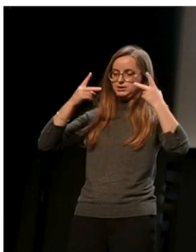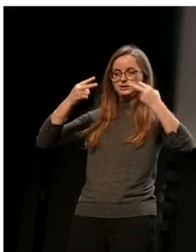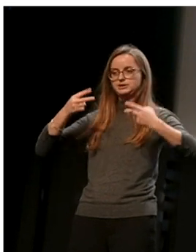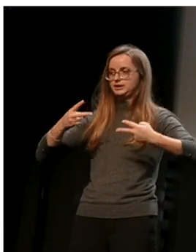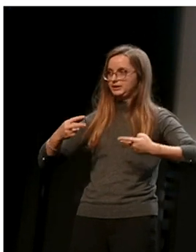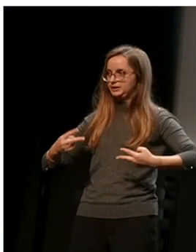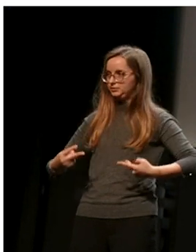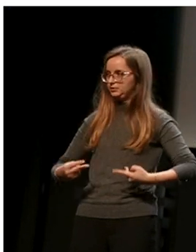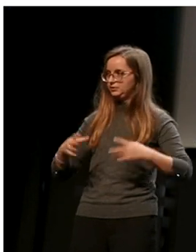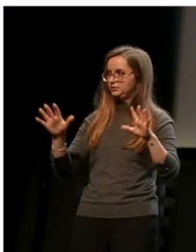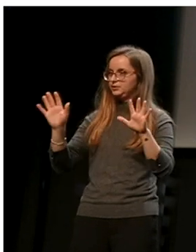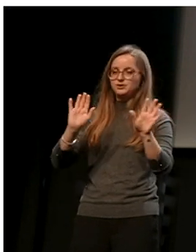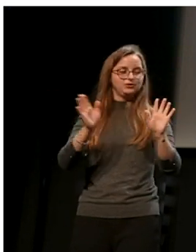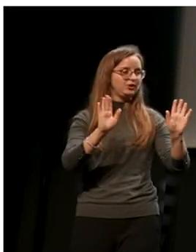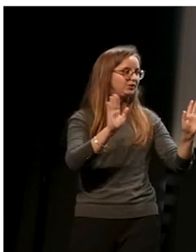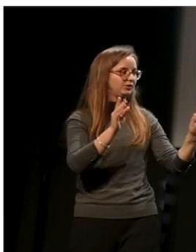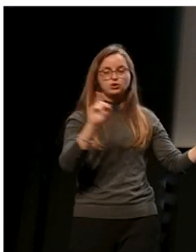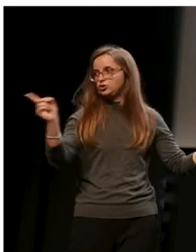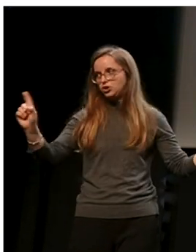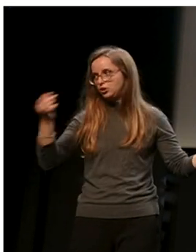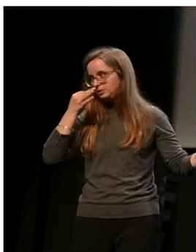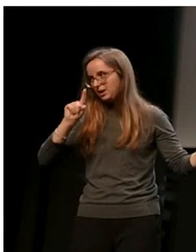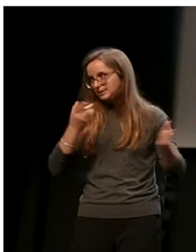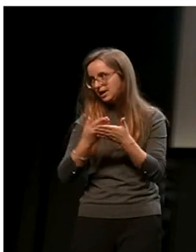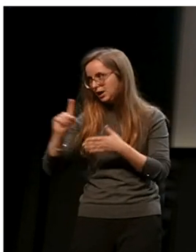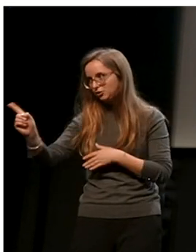Admettons, non, mais je vous fais la totale et le cheminement, vous inquiétez pas.